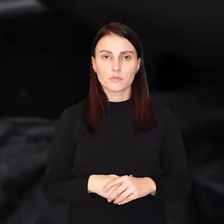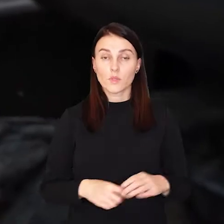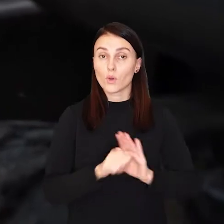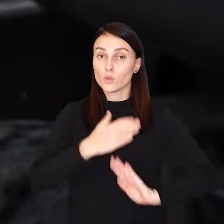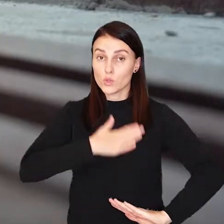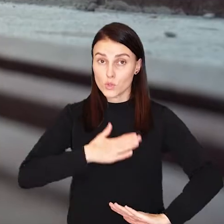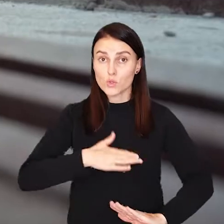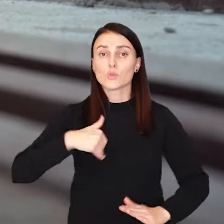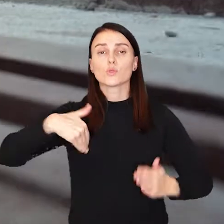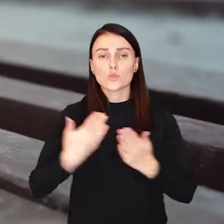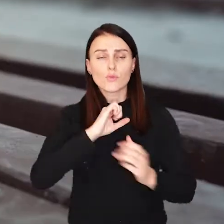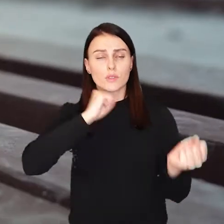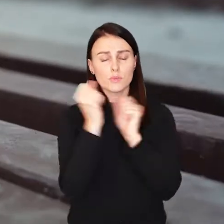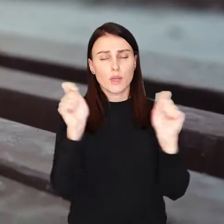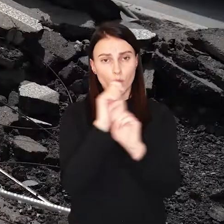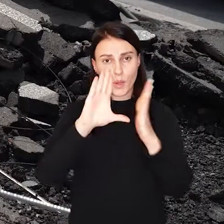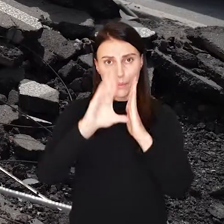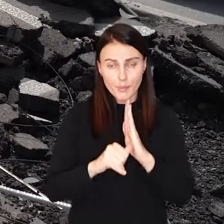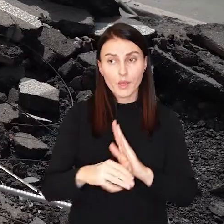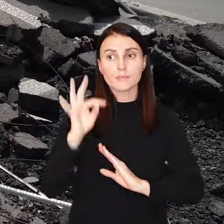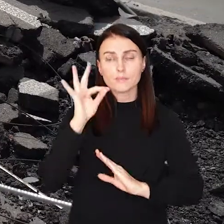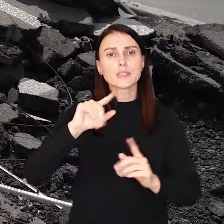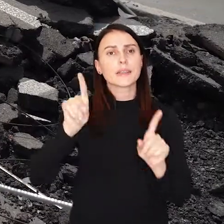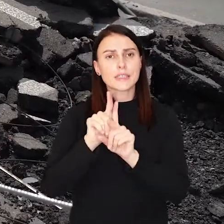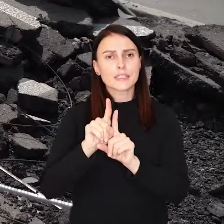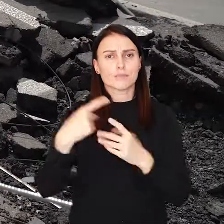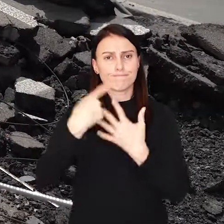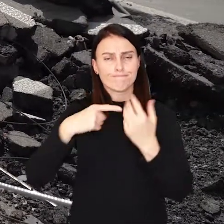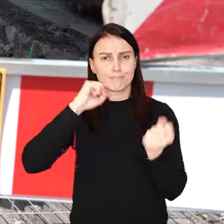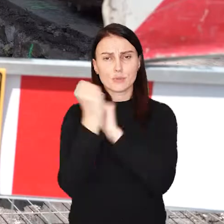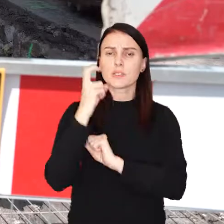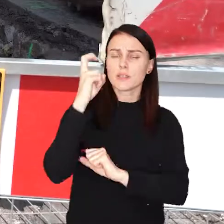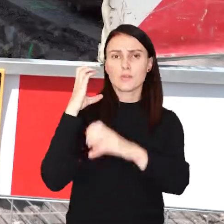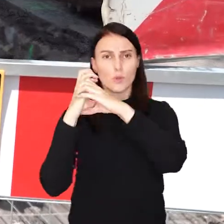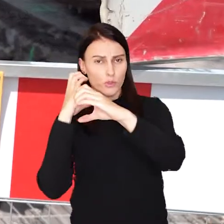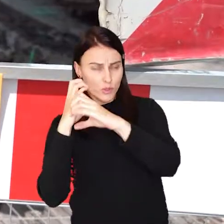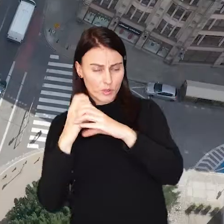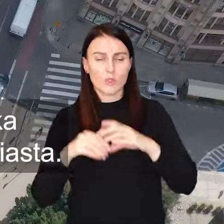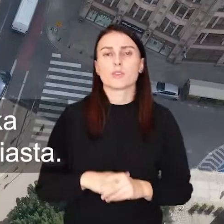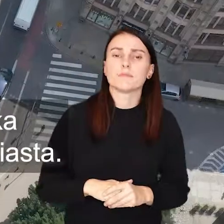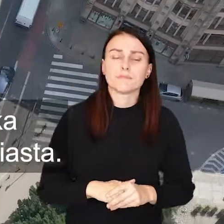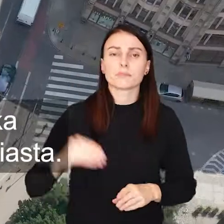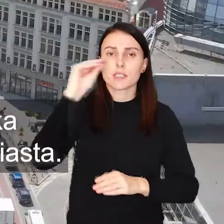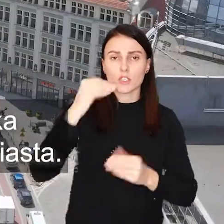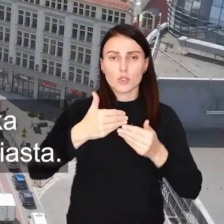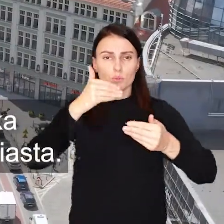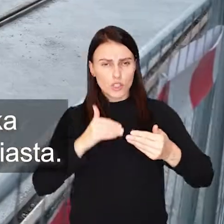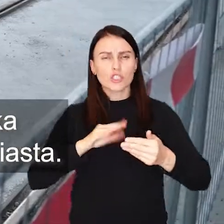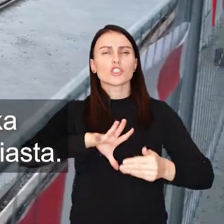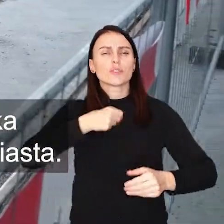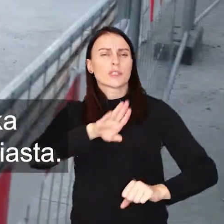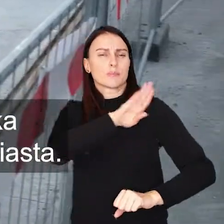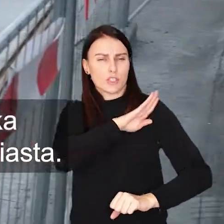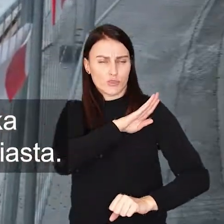Od soboty spore zmiany w komunikacji miejskiej. Swoje trasy zmieni kilkanaście linii tramwajowych i autobusowych. Jeszcze przed Wszystkich